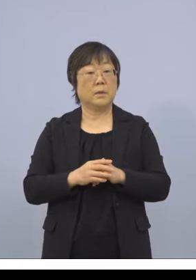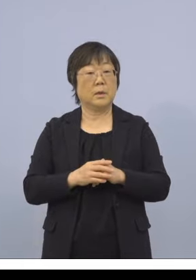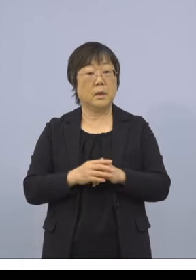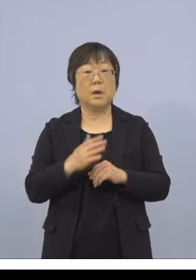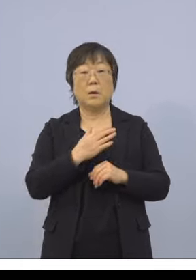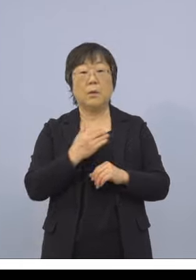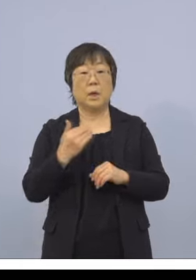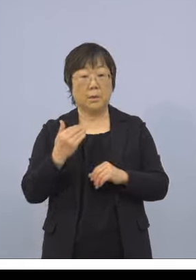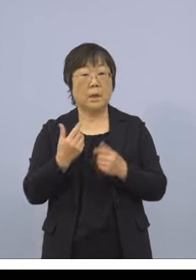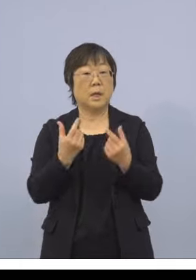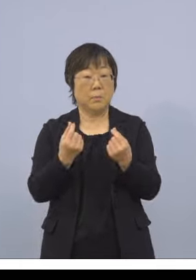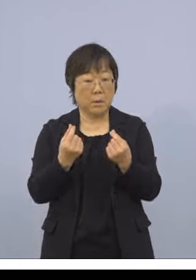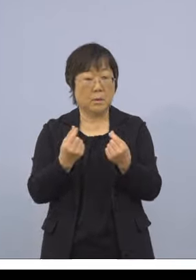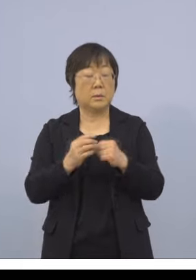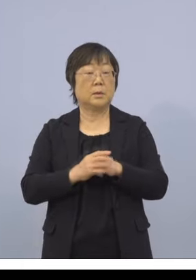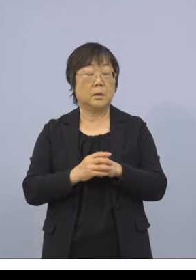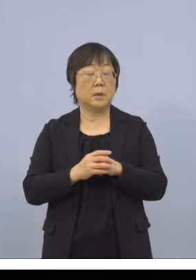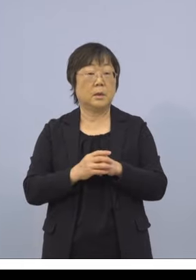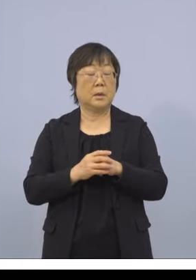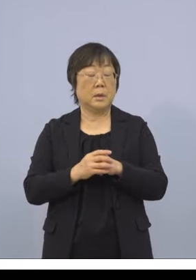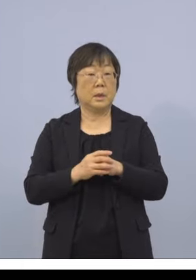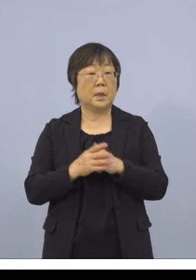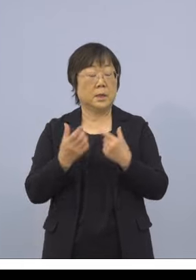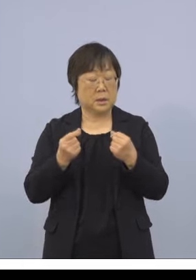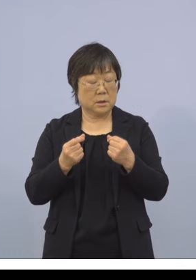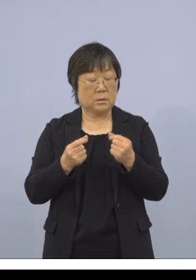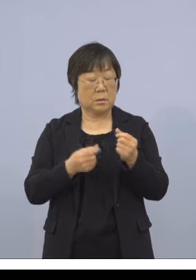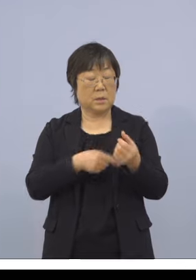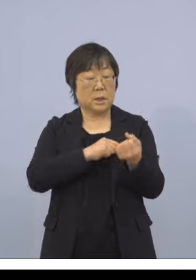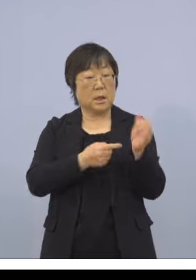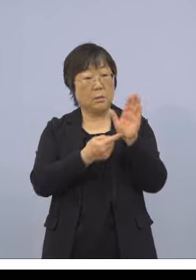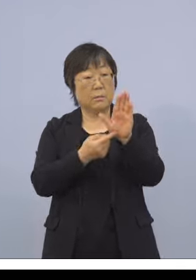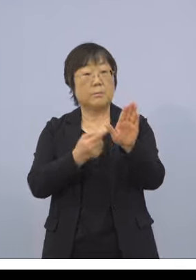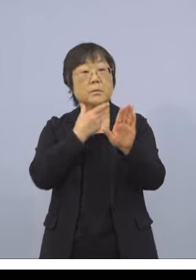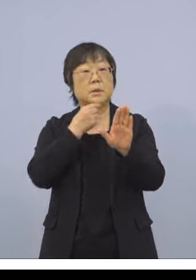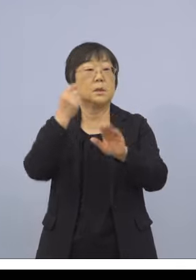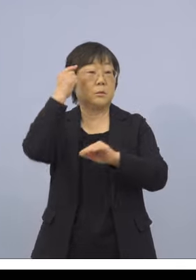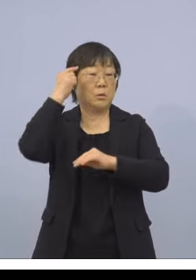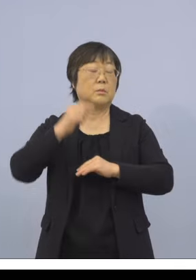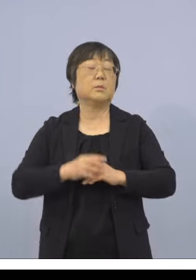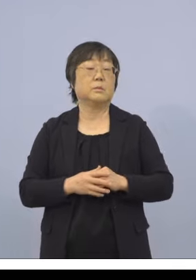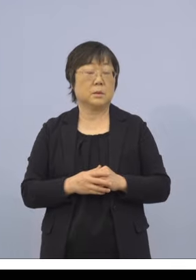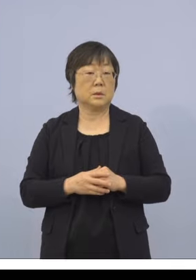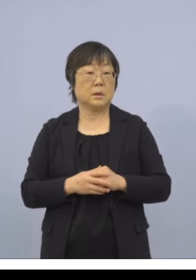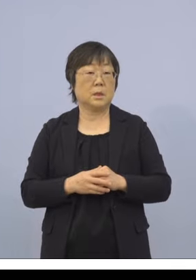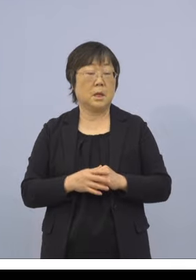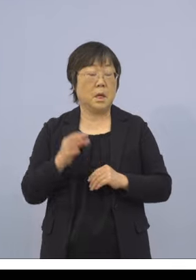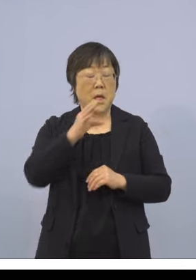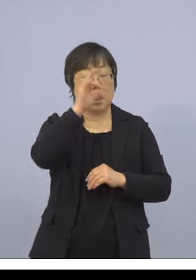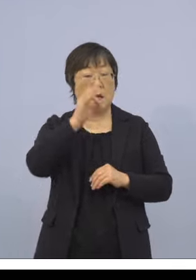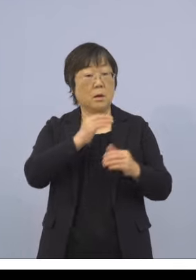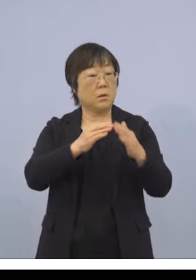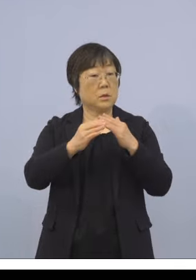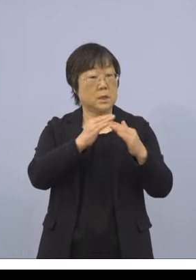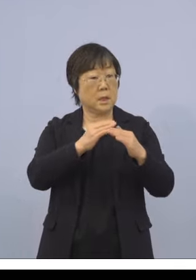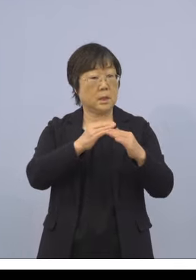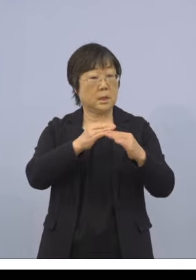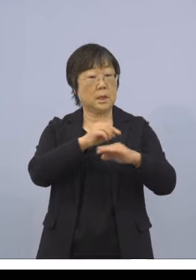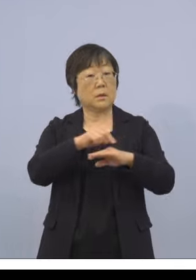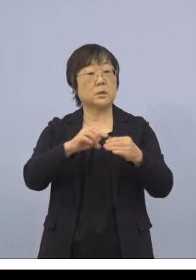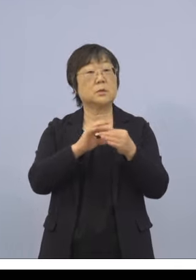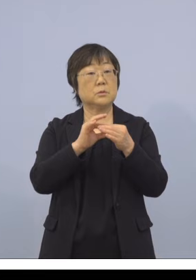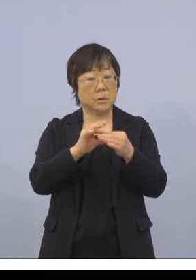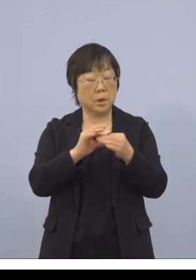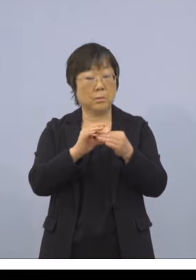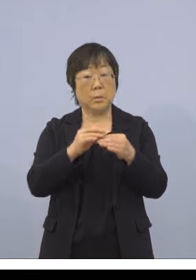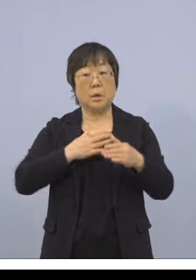我々としてですね、パフォーマンスを上げていきたいとこのように思っています。また観光戦略につきましてもですね、今